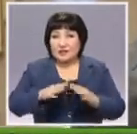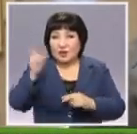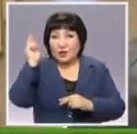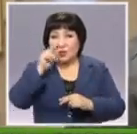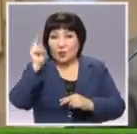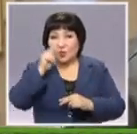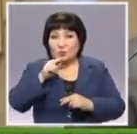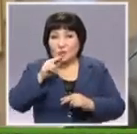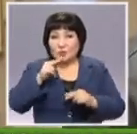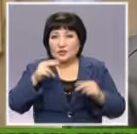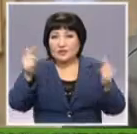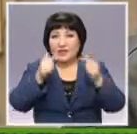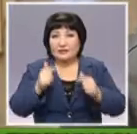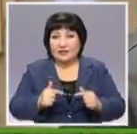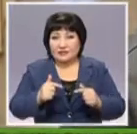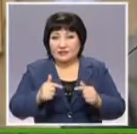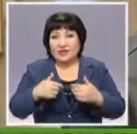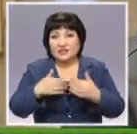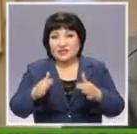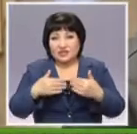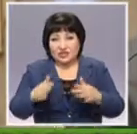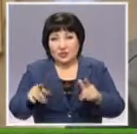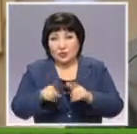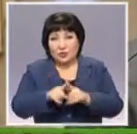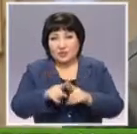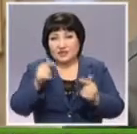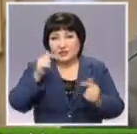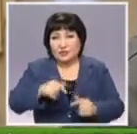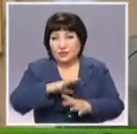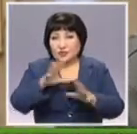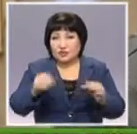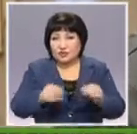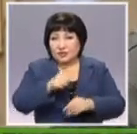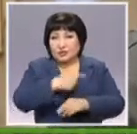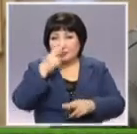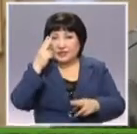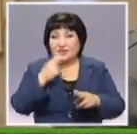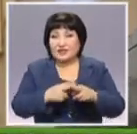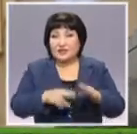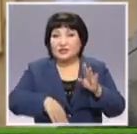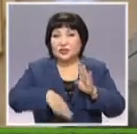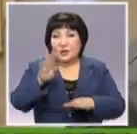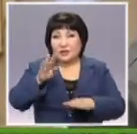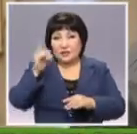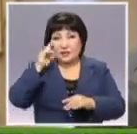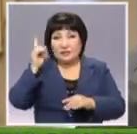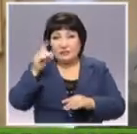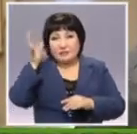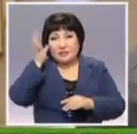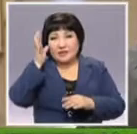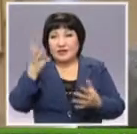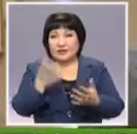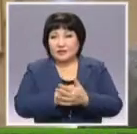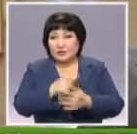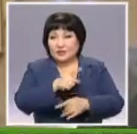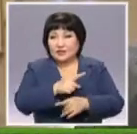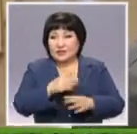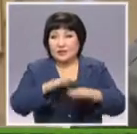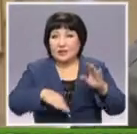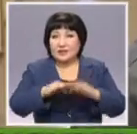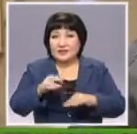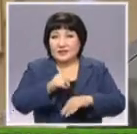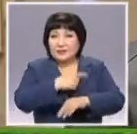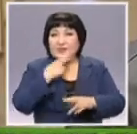стандарты шықты. Ол стандарт бойынша медбикелер жоғарғы білім алады. Сонда оны мамандығы медбике, бірақ